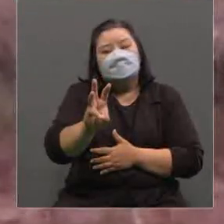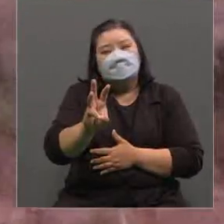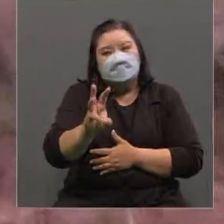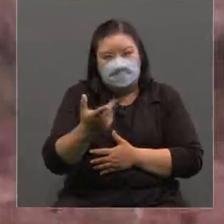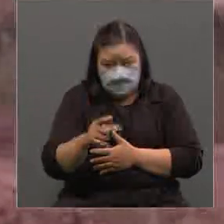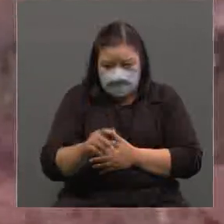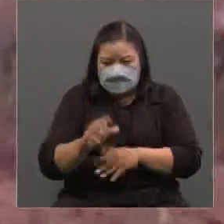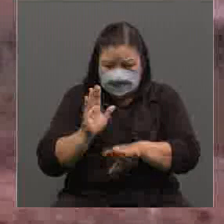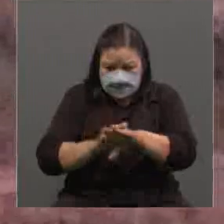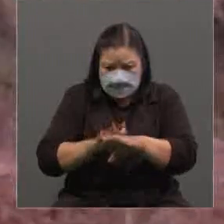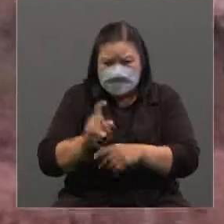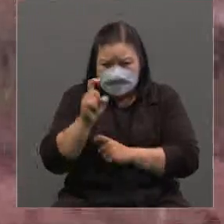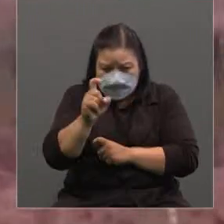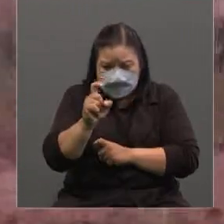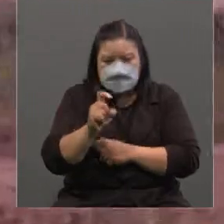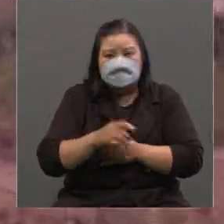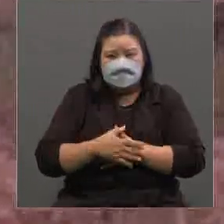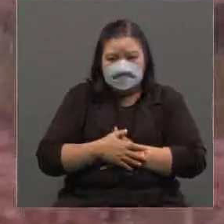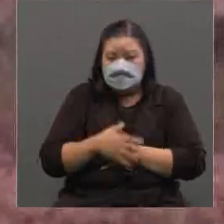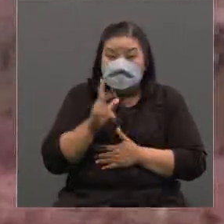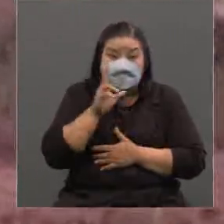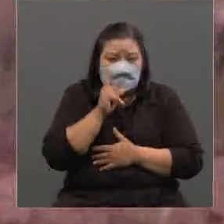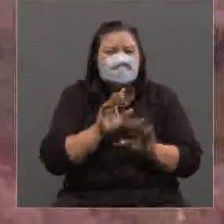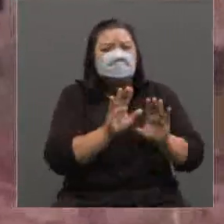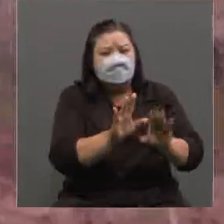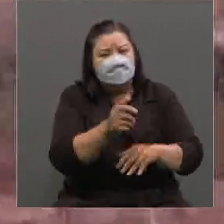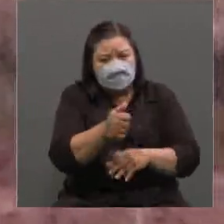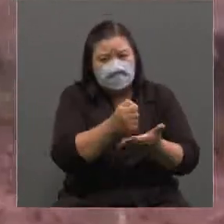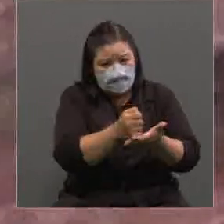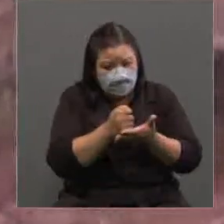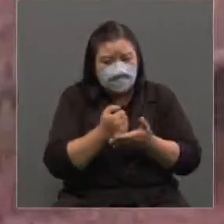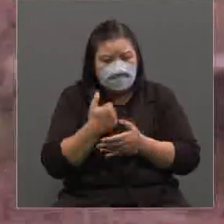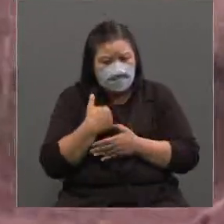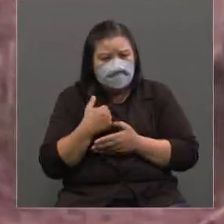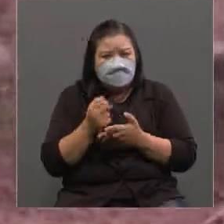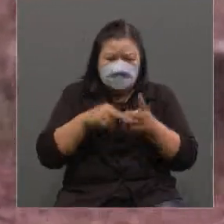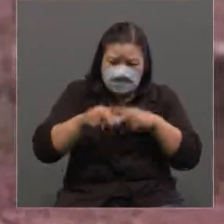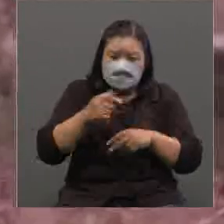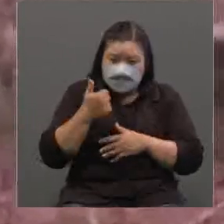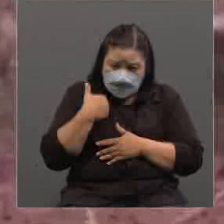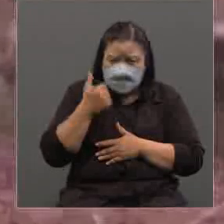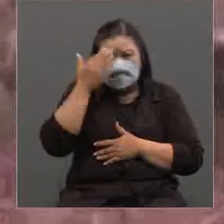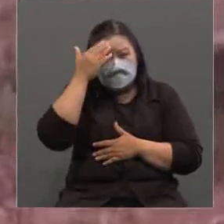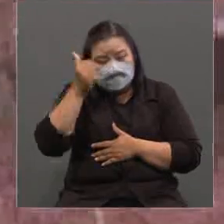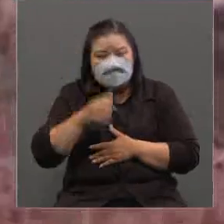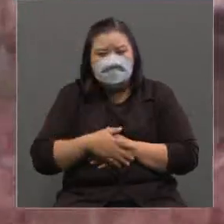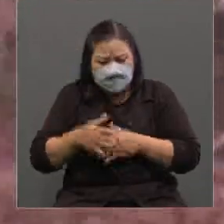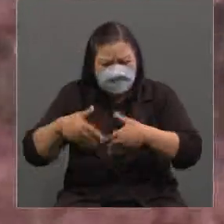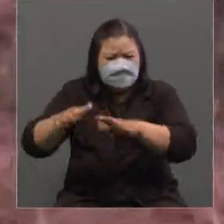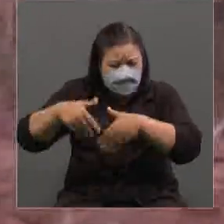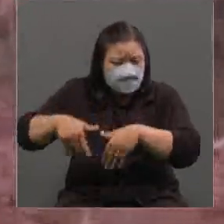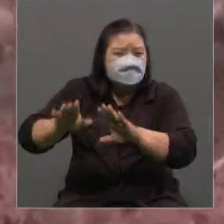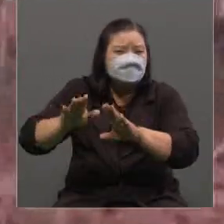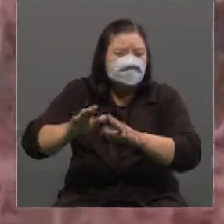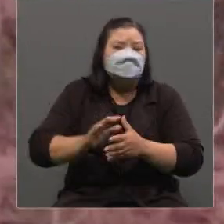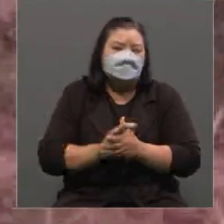ระมัดระวังกันหน่อยนอกจากนี้ก็ฝากผู้สื่อข่าวบอกว่าอยากจะให้เจ้าหน้าที่เนี่ยเข้ามาดูแลมาช่วยผลักดันกระทิงให้กลับเข้าเขต